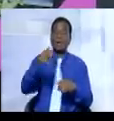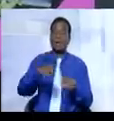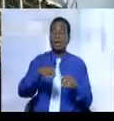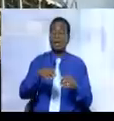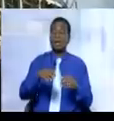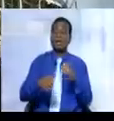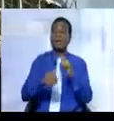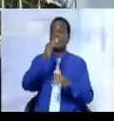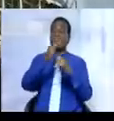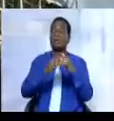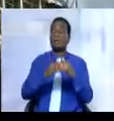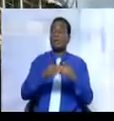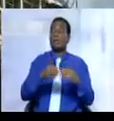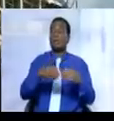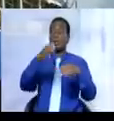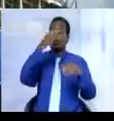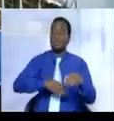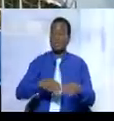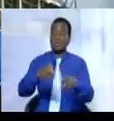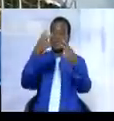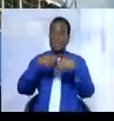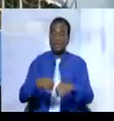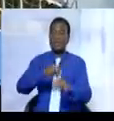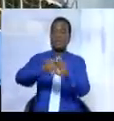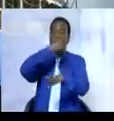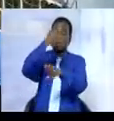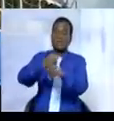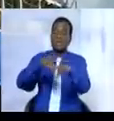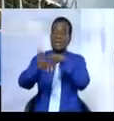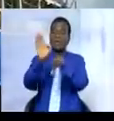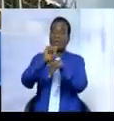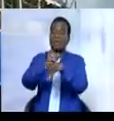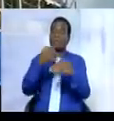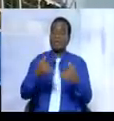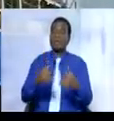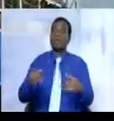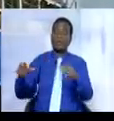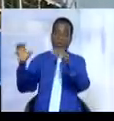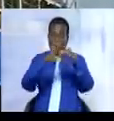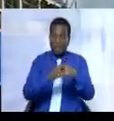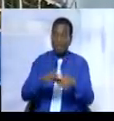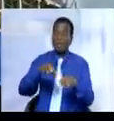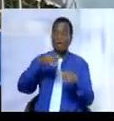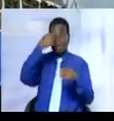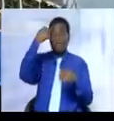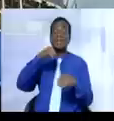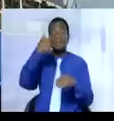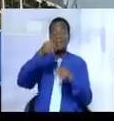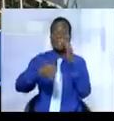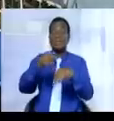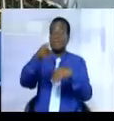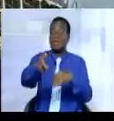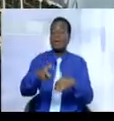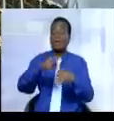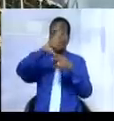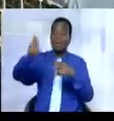la plupart ont un souhait de s'installer en Côte d'Ivoire. Donc, nous croyons que c'est le moment de sceller le partenariat pour que des gens, s'ils sont là, qu'ils utilisent nos matériaux